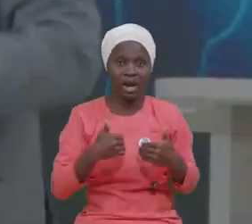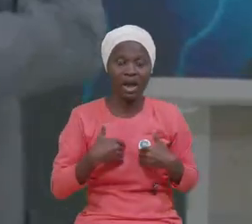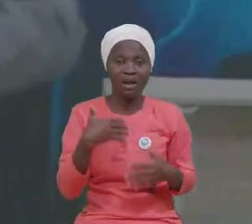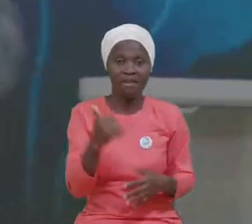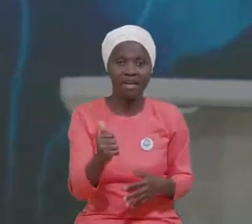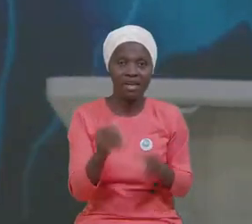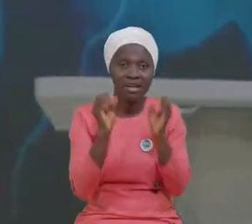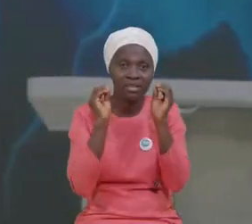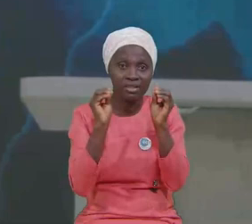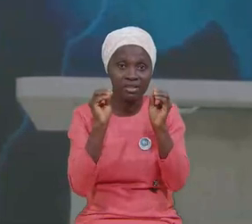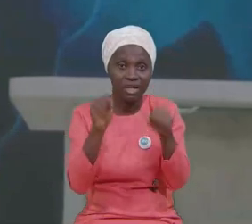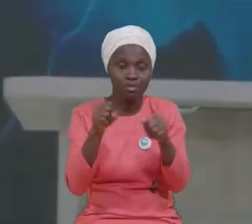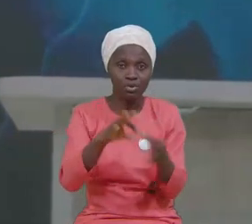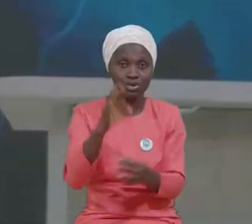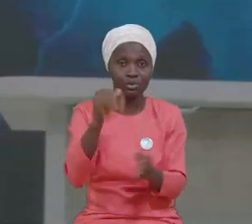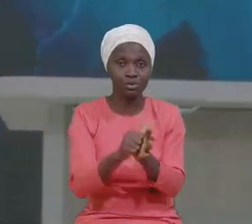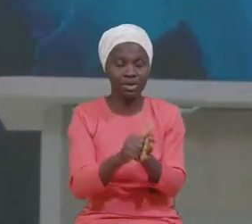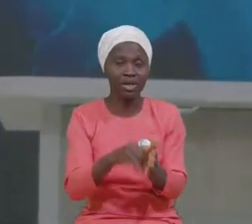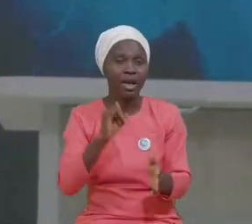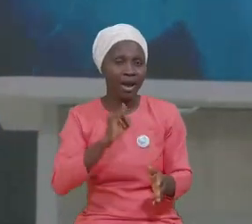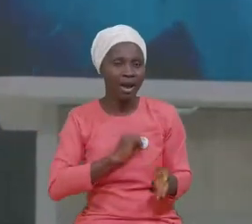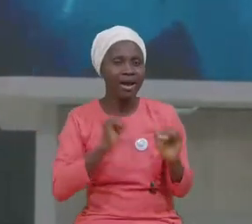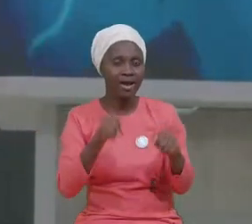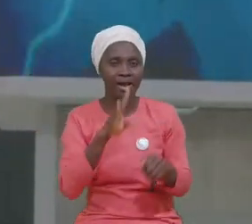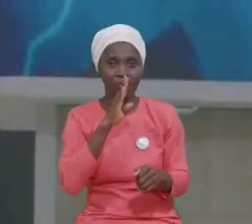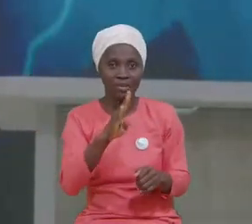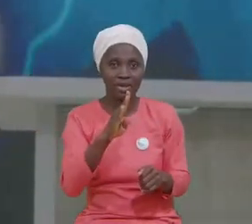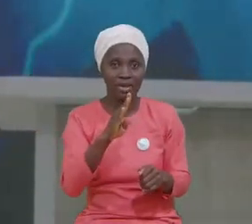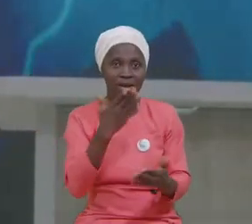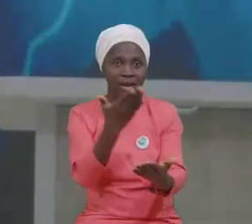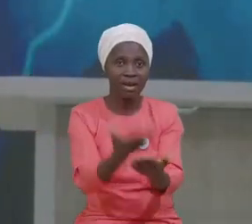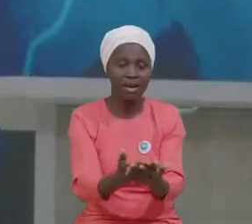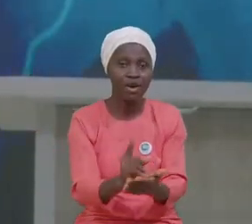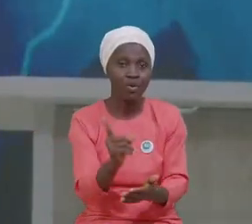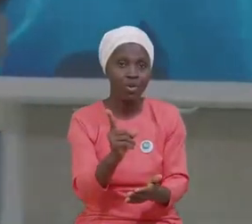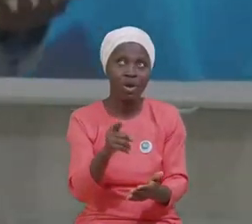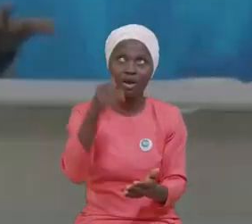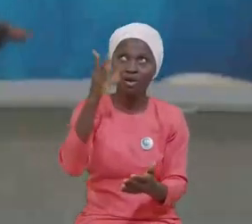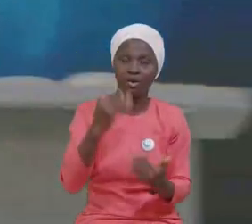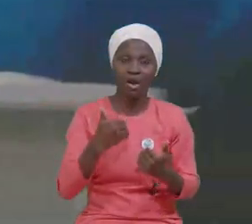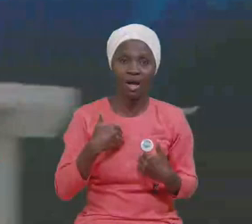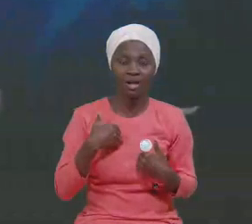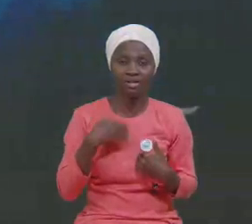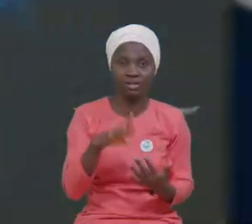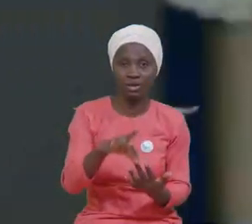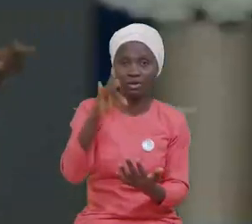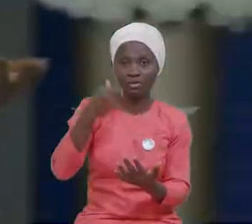esprit d'apprentissage pour que je sois là où Dieu veut que je